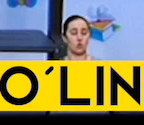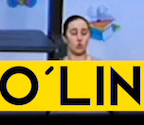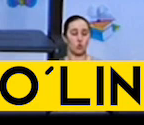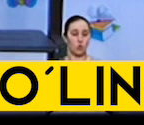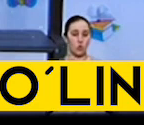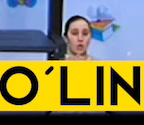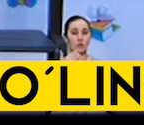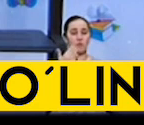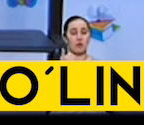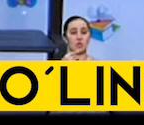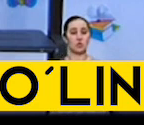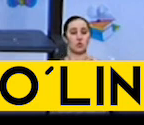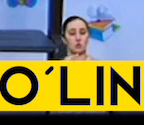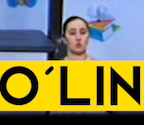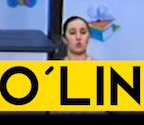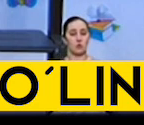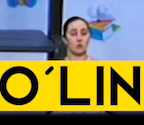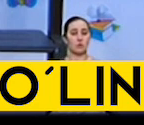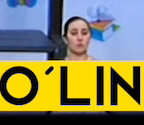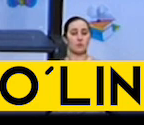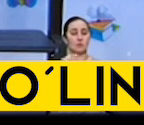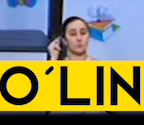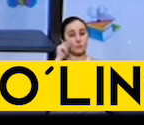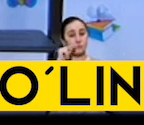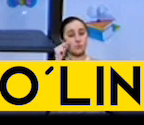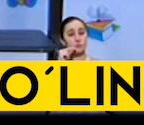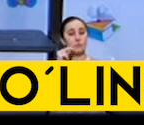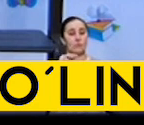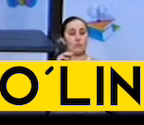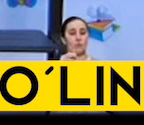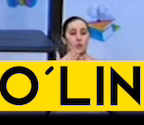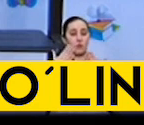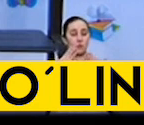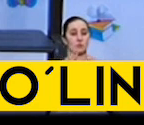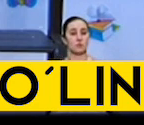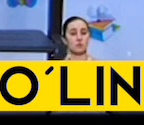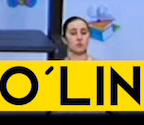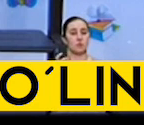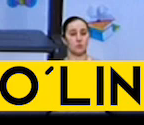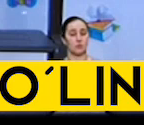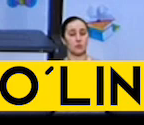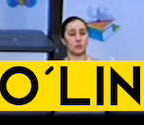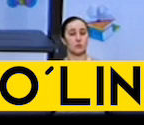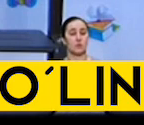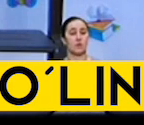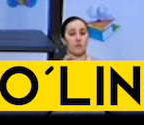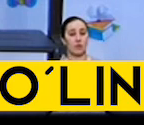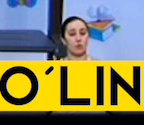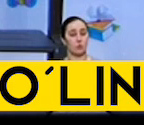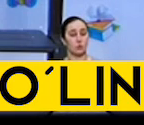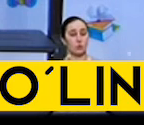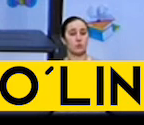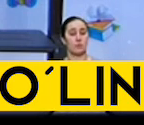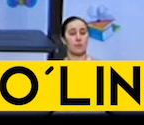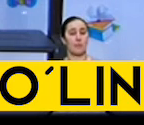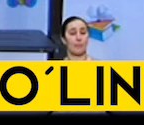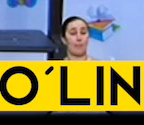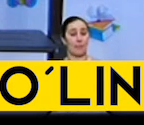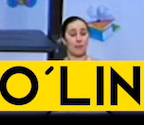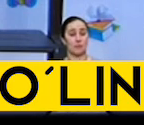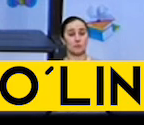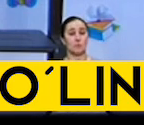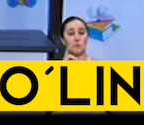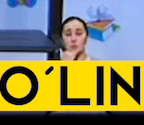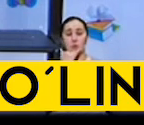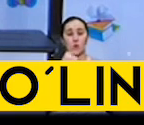yo'llarini, ularni ijod yo'llarini o'qib, o'rganib kelmoqdamiz. Va bugun, ya'ni ana